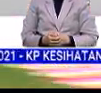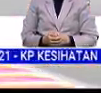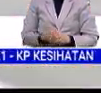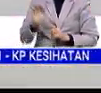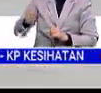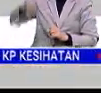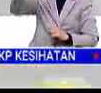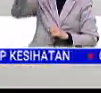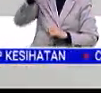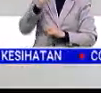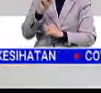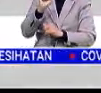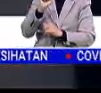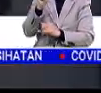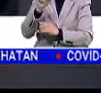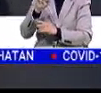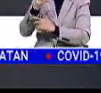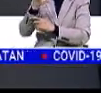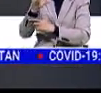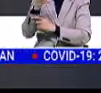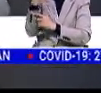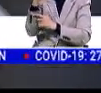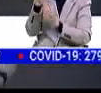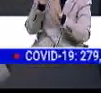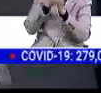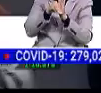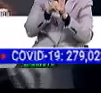Kemenangan Nazirul dengan catatan masa